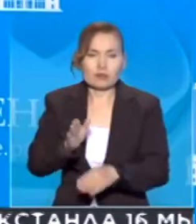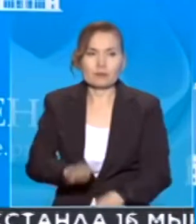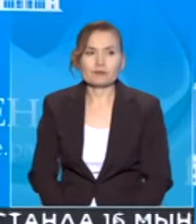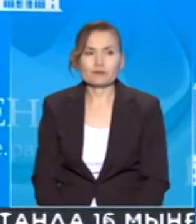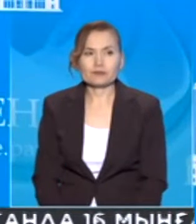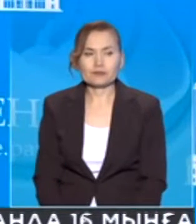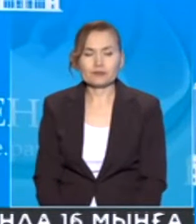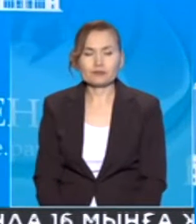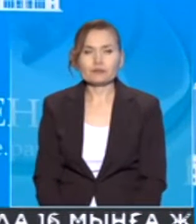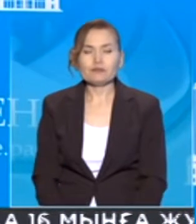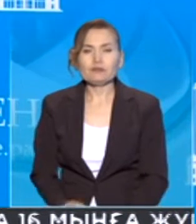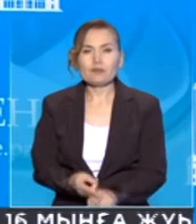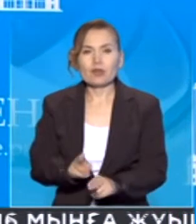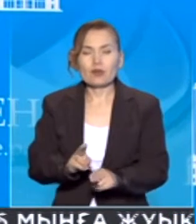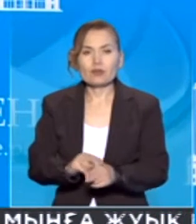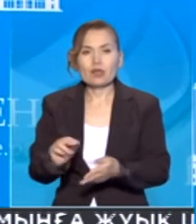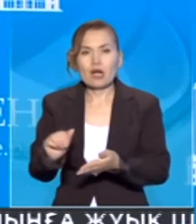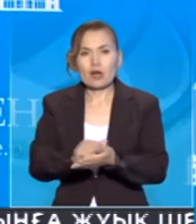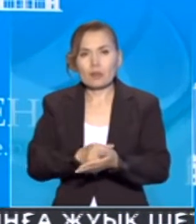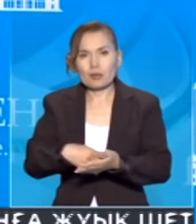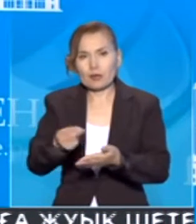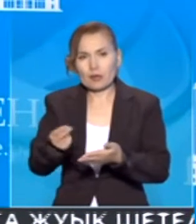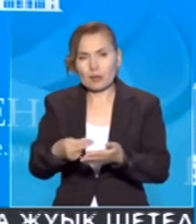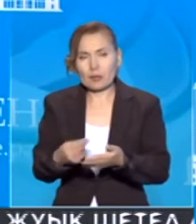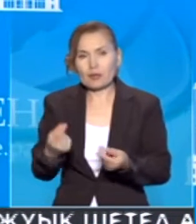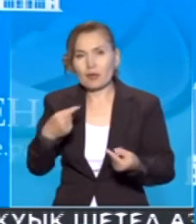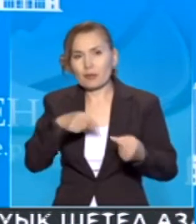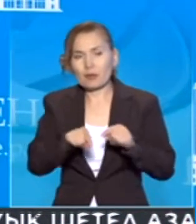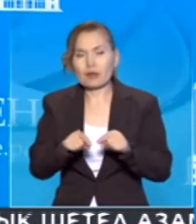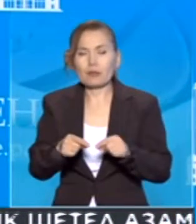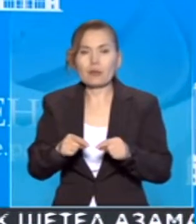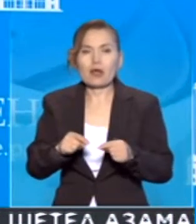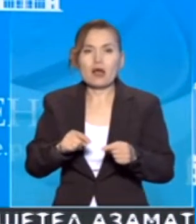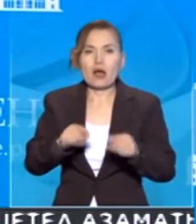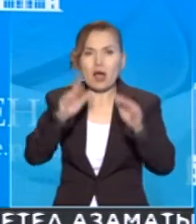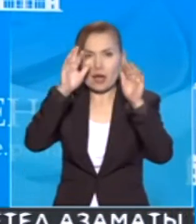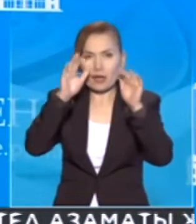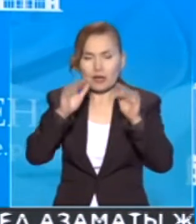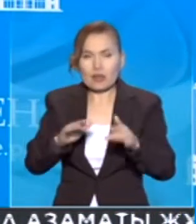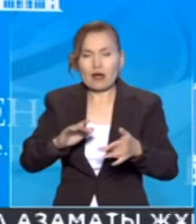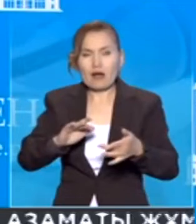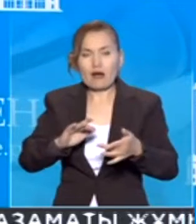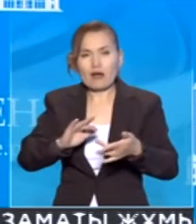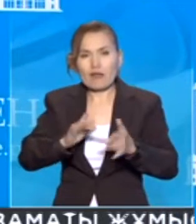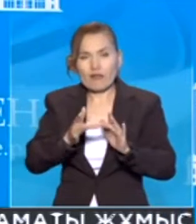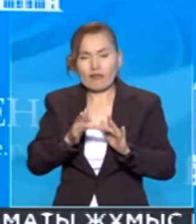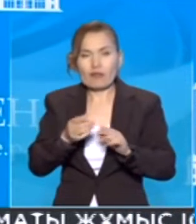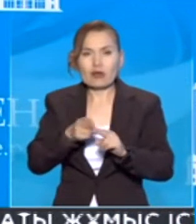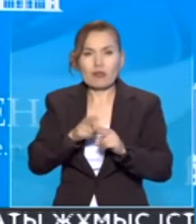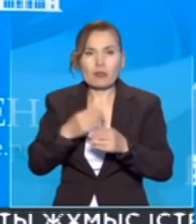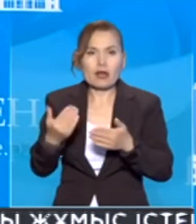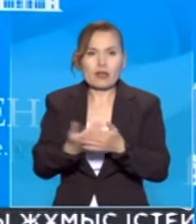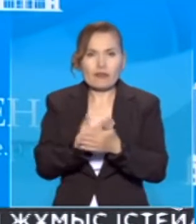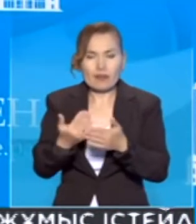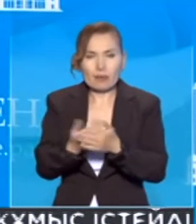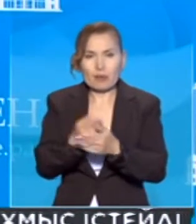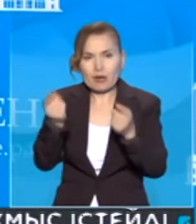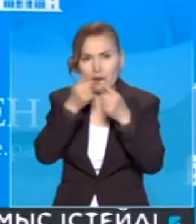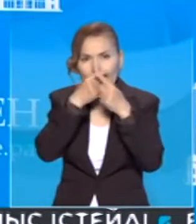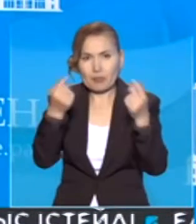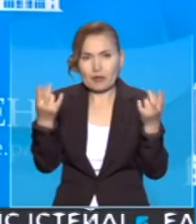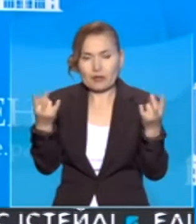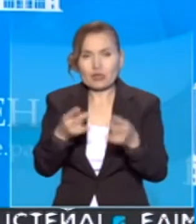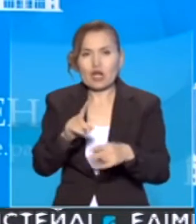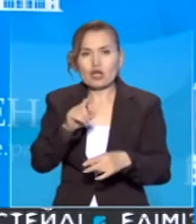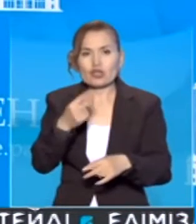Strasbourg konvensiya koygan memleketlerin işte bir-birimen informasiyamen almastıru, mindet türde almastıru. Bugün kezde